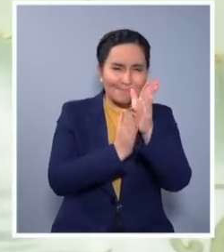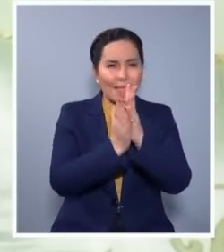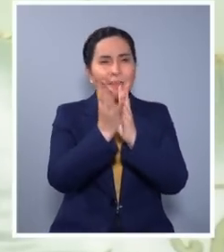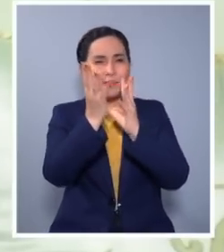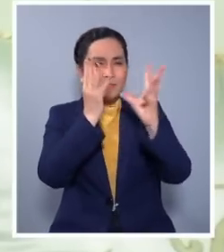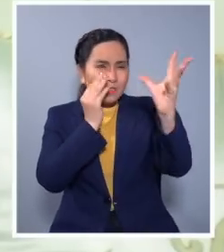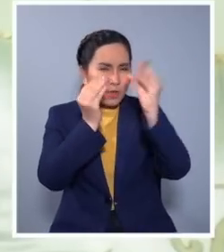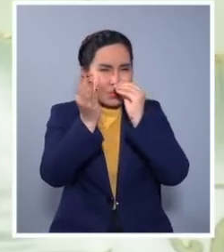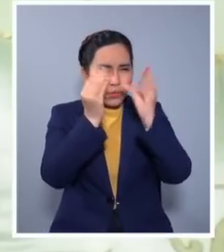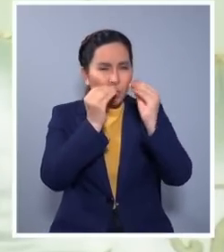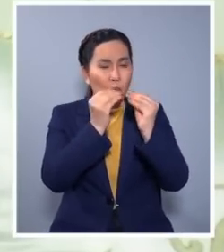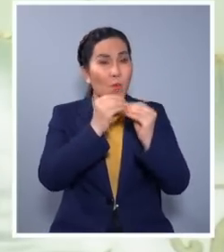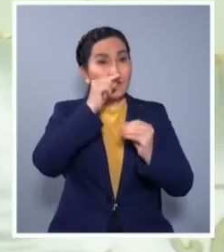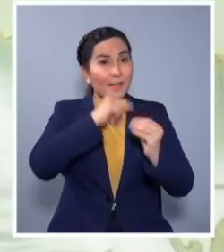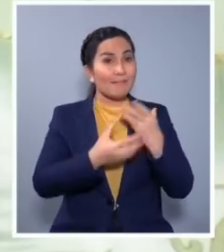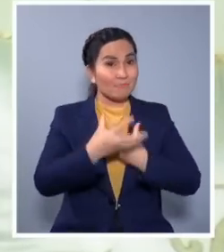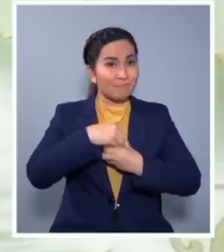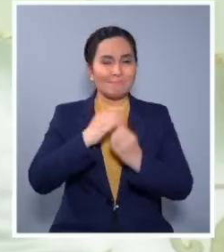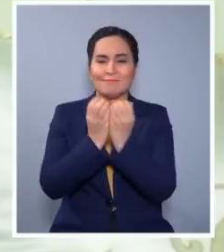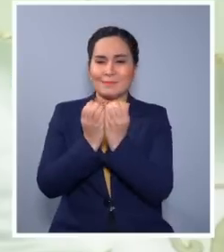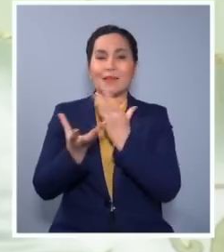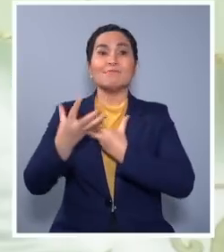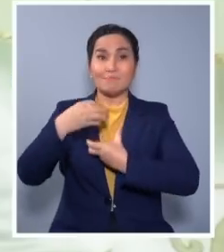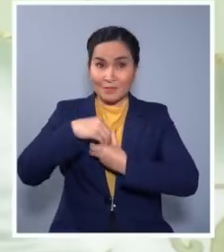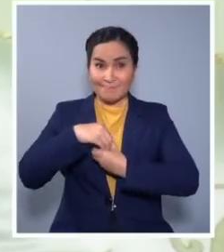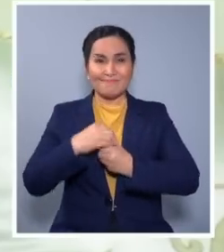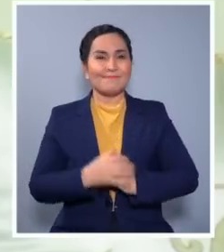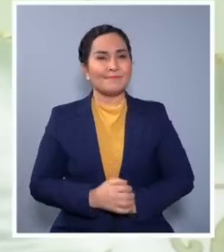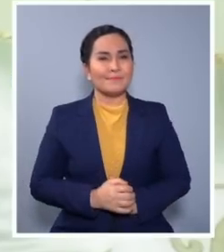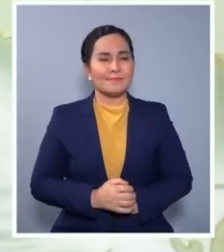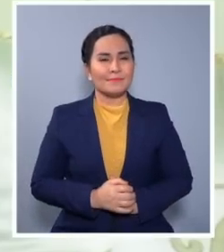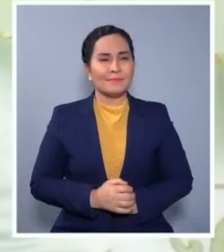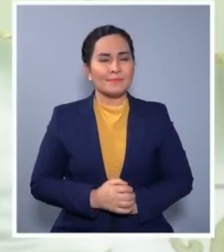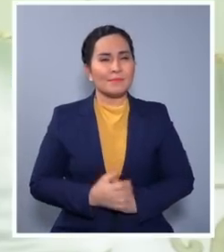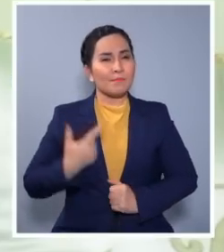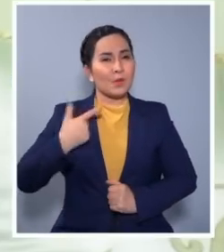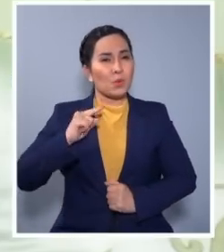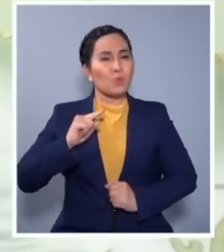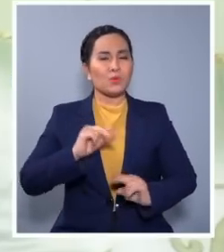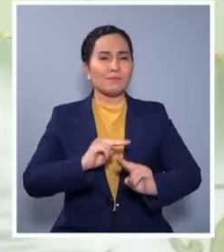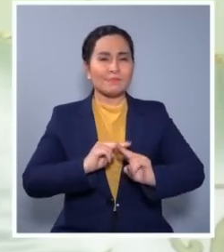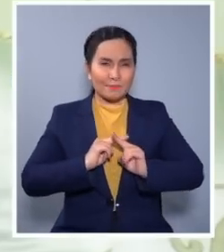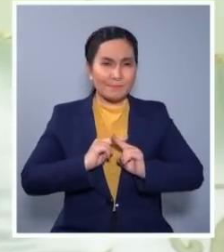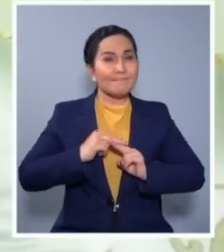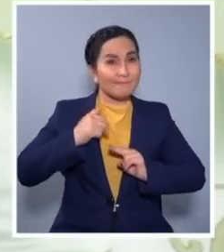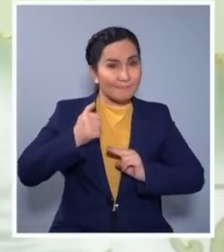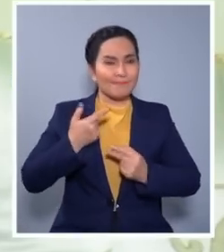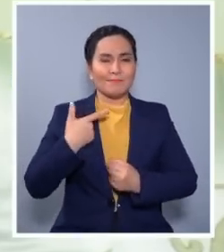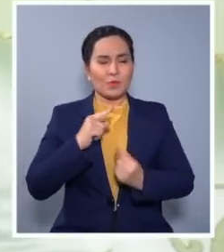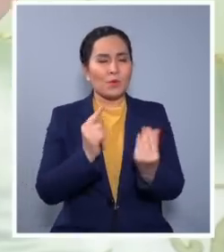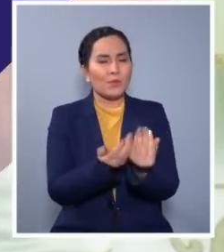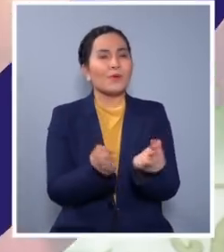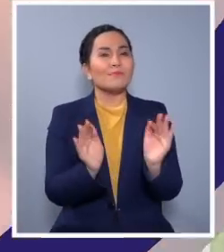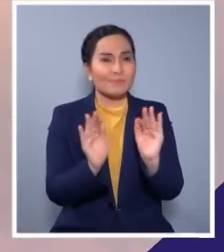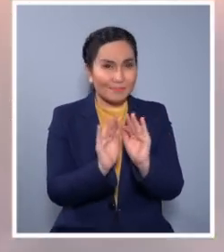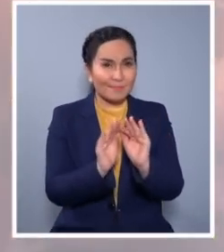าความเป็นไทยและความเป็นธรรมมันจะเป็นประโยชน์แก่ตนเองแก่ครอบครัว